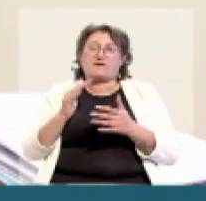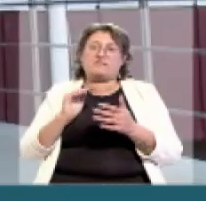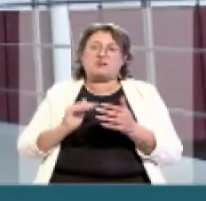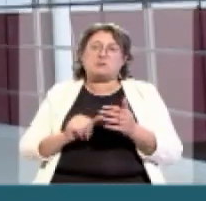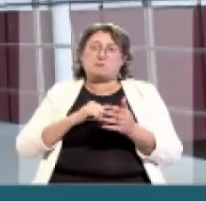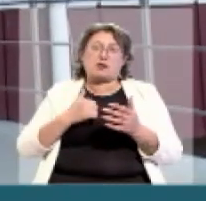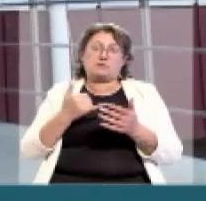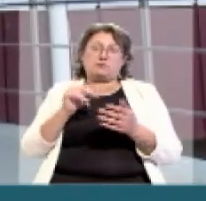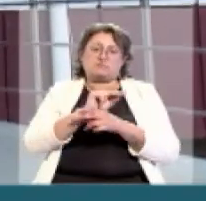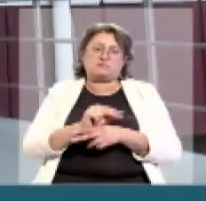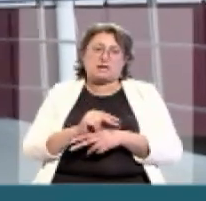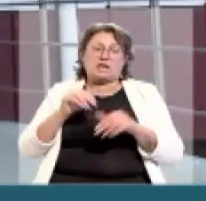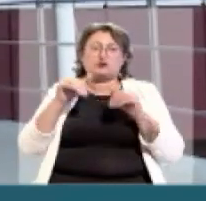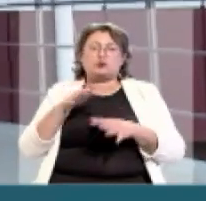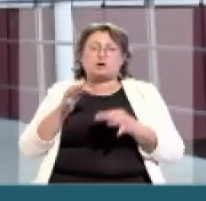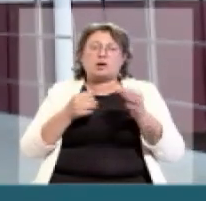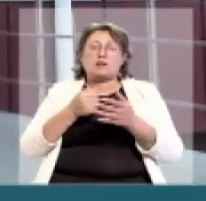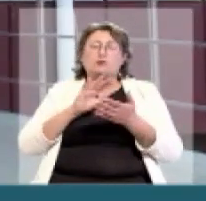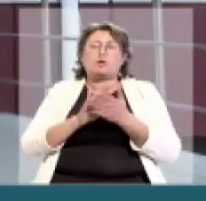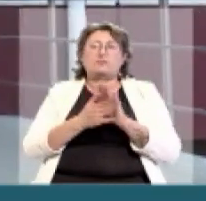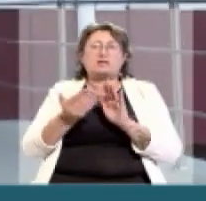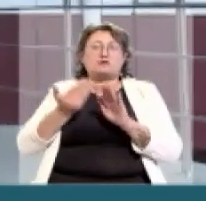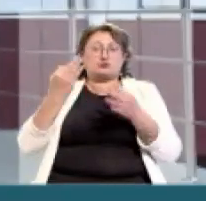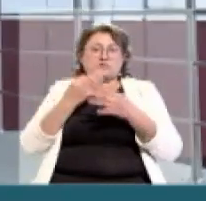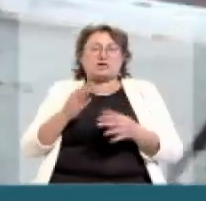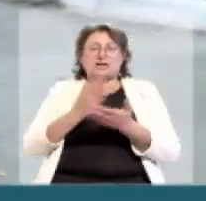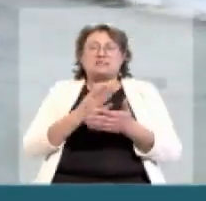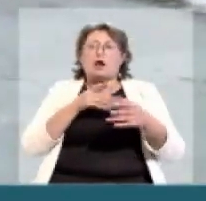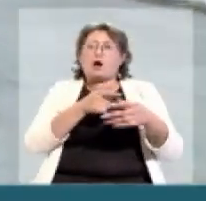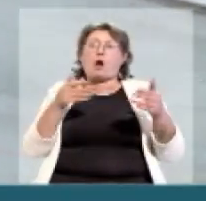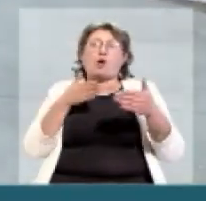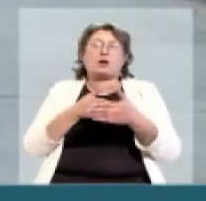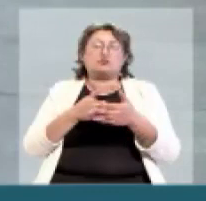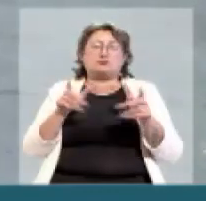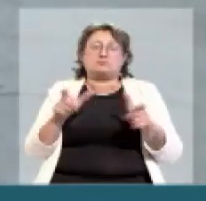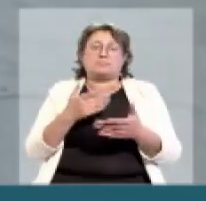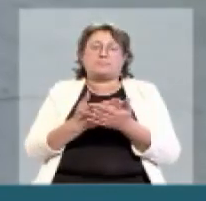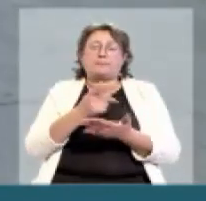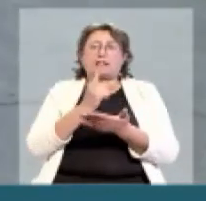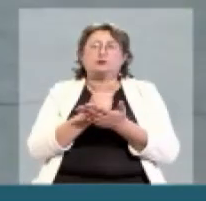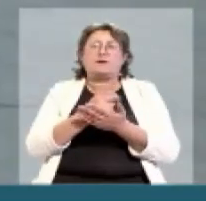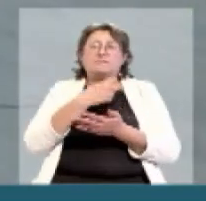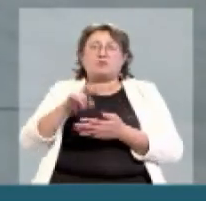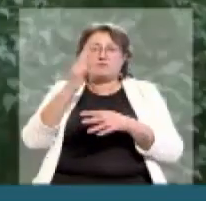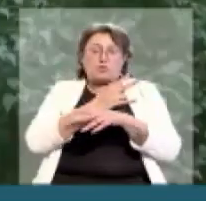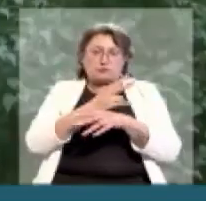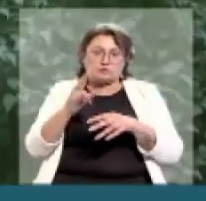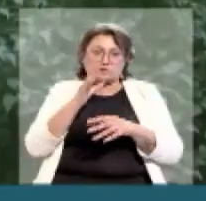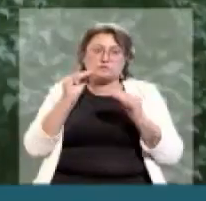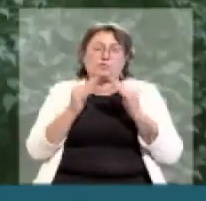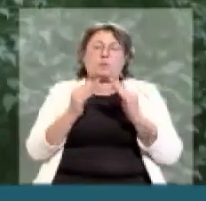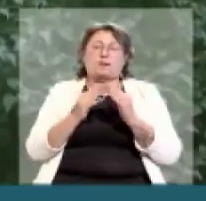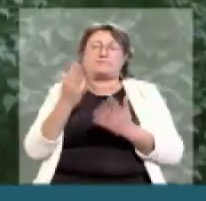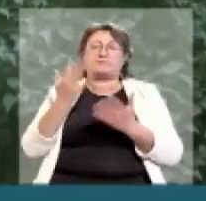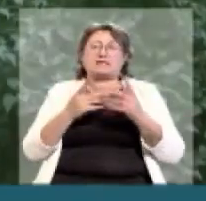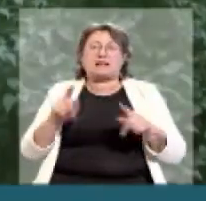будет устанавливать. Решение суда на условно осужденного налагает ряд ограничений. К примеру, им запрещается выходить в ночное время суток из дома.